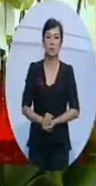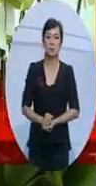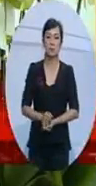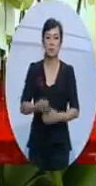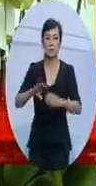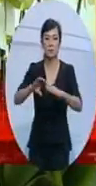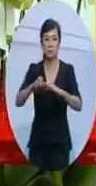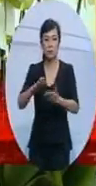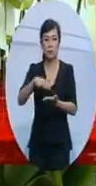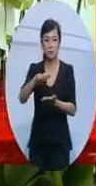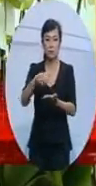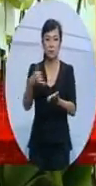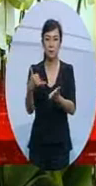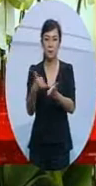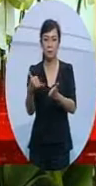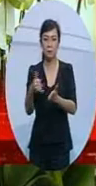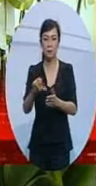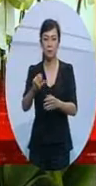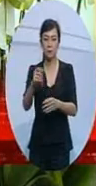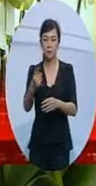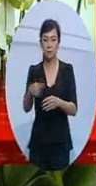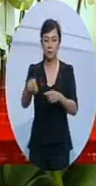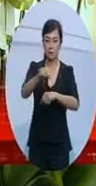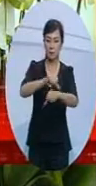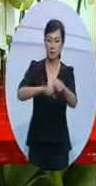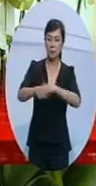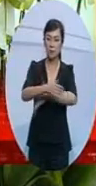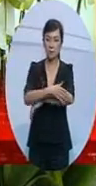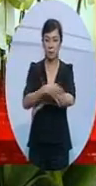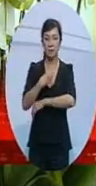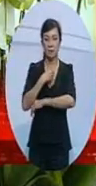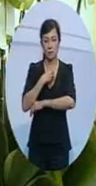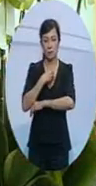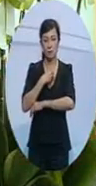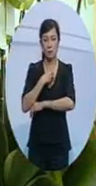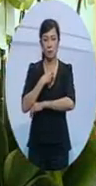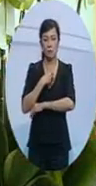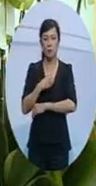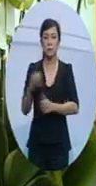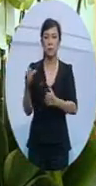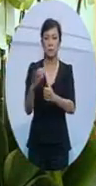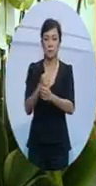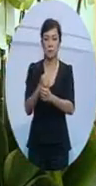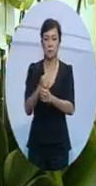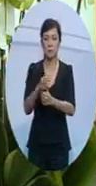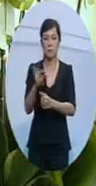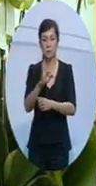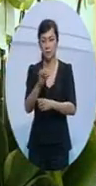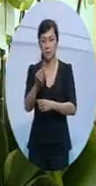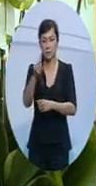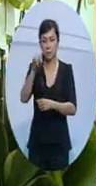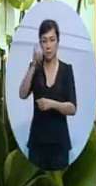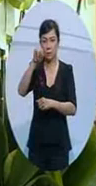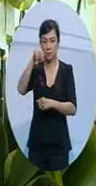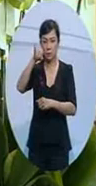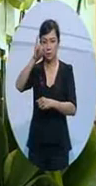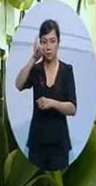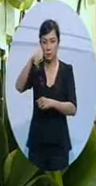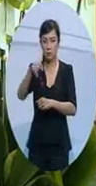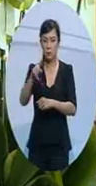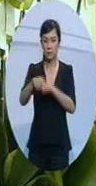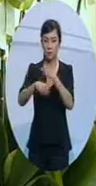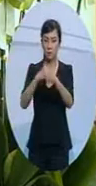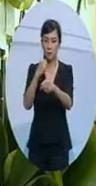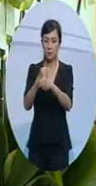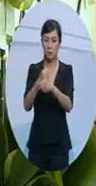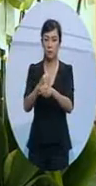Nhà máy thức ăn chăn nuôi thứ 6 của Zaffa đi vào hoạt động giúp chúng tôi hiện thực hóa mục tiêu đạt 1 triệu tấn thức ăn chăn nuôi trong năm